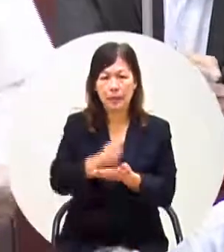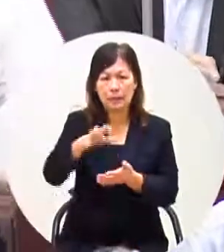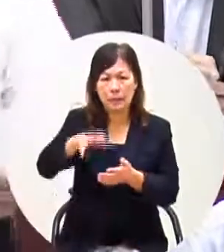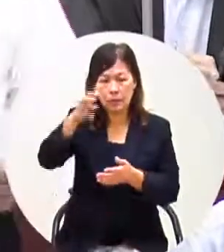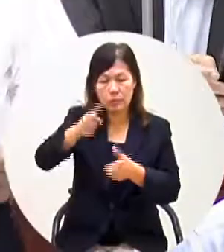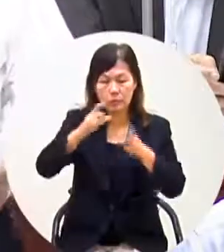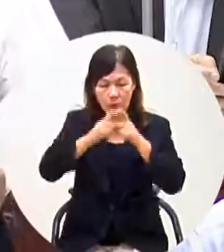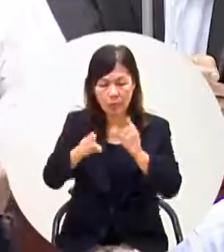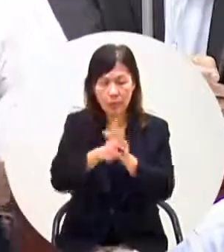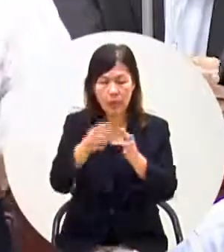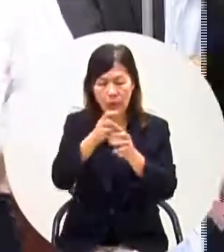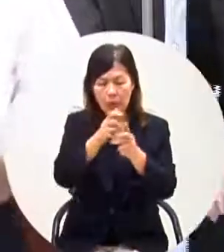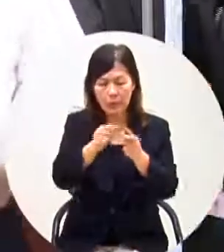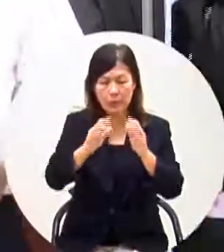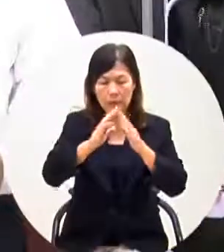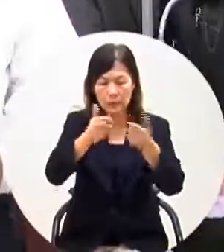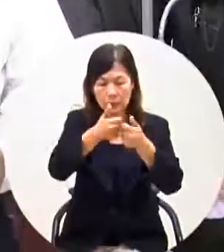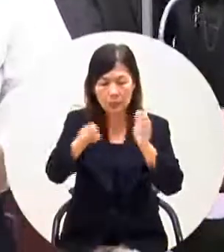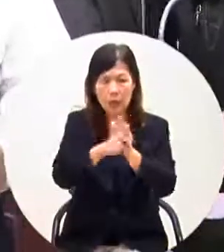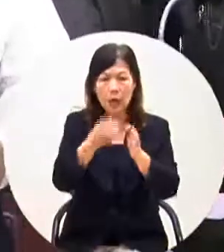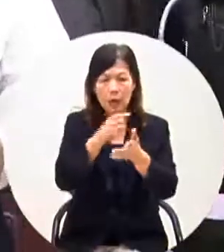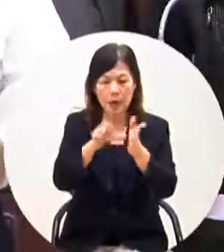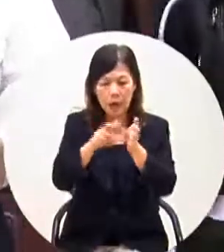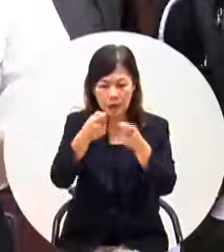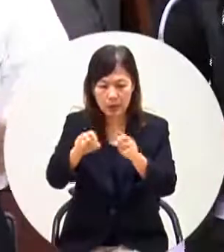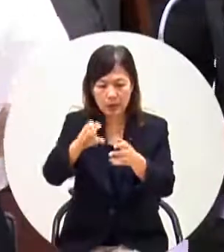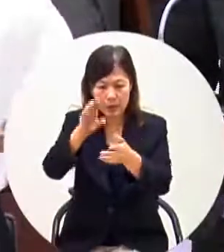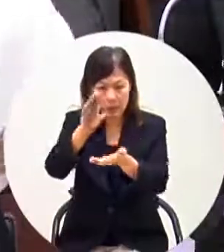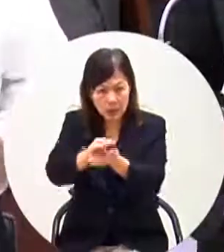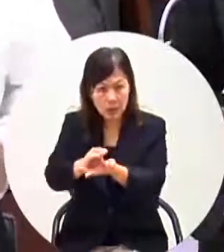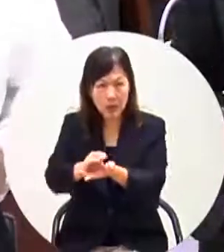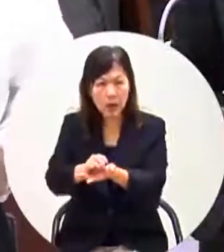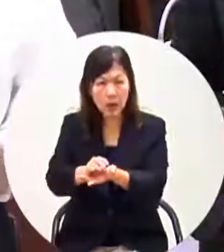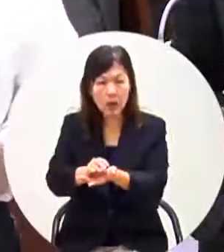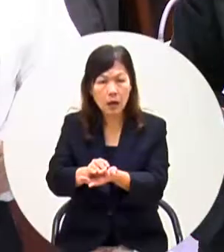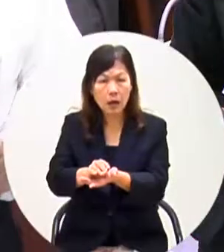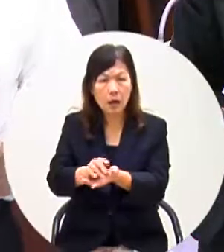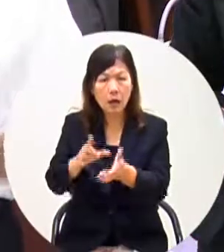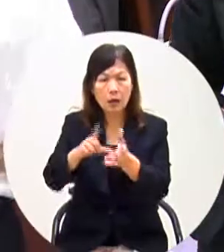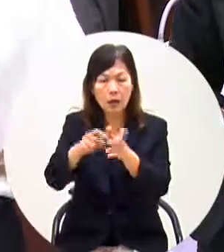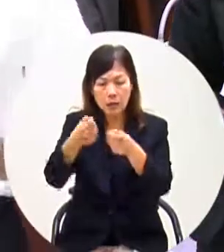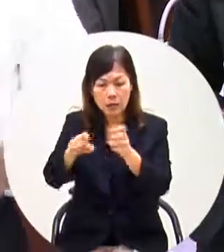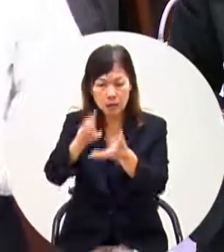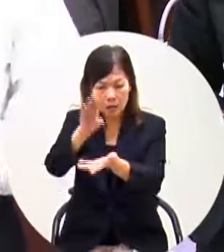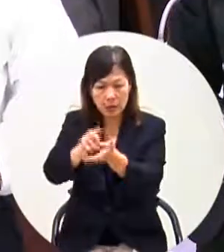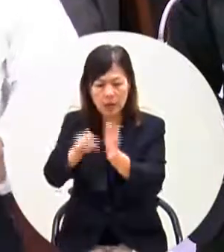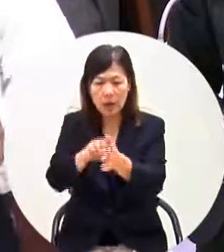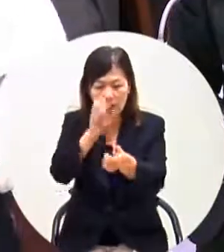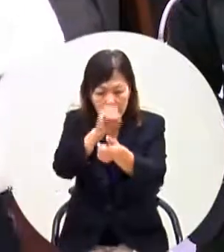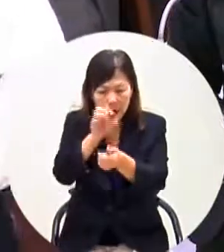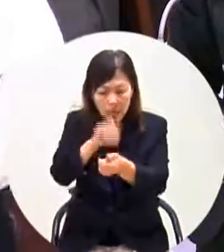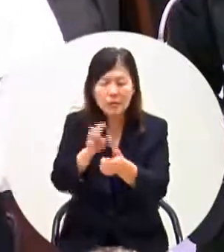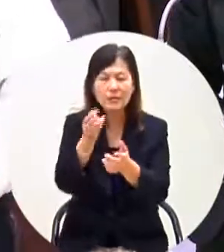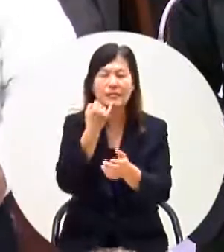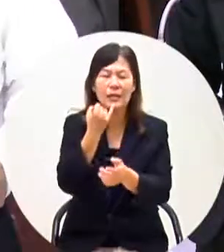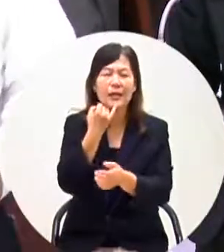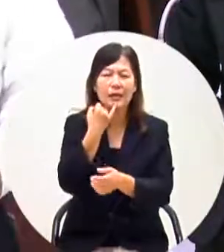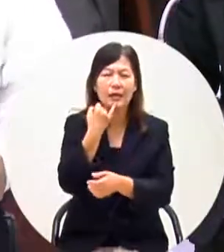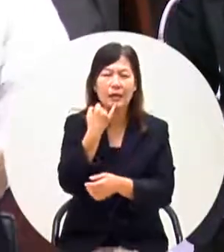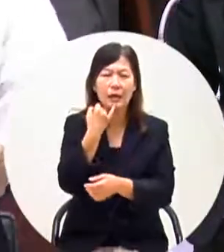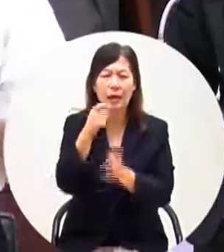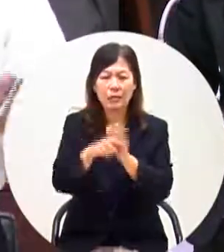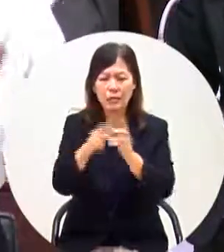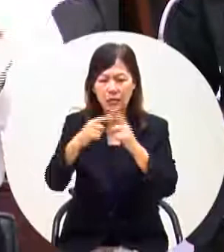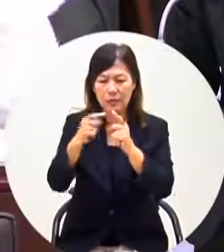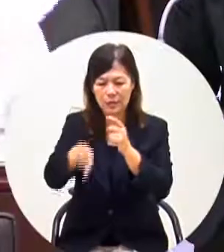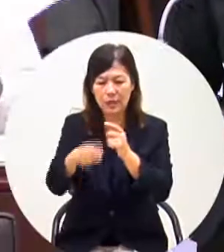临停哈，临停的设置，临停在那边的话。是不用是劝导就 OK 了，就是有人在车上嘛，这边停在那边，我们就劝